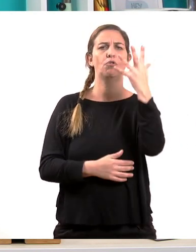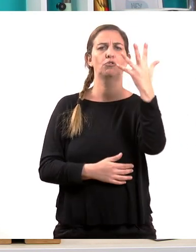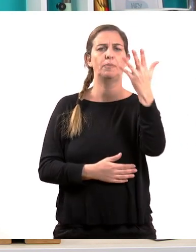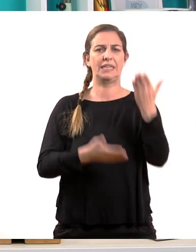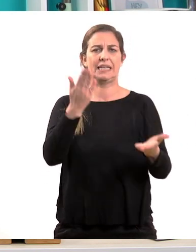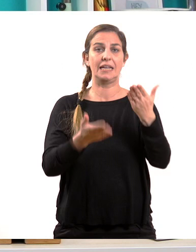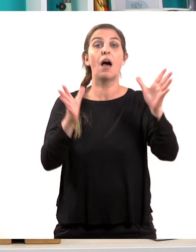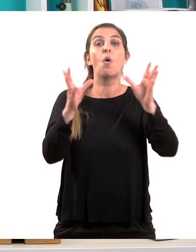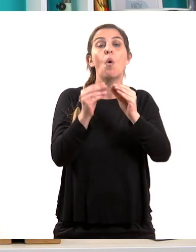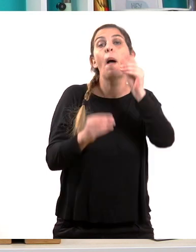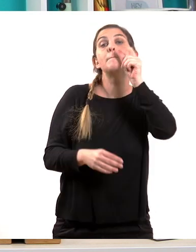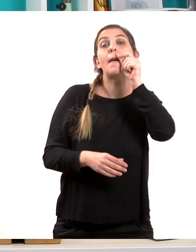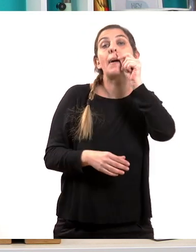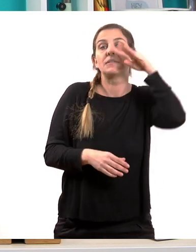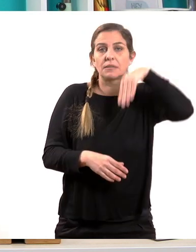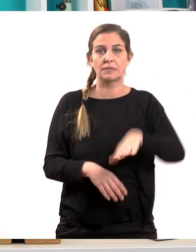Μπαμπάς.